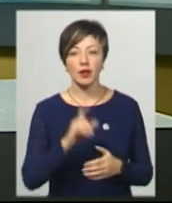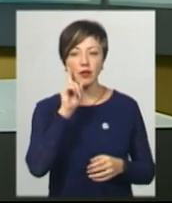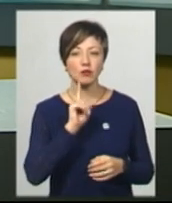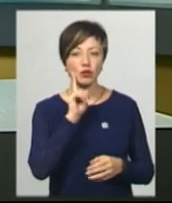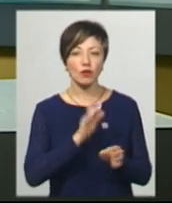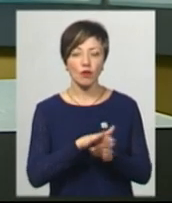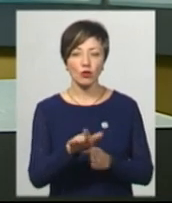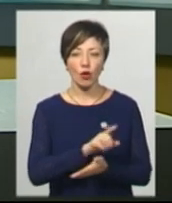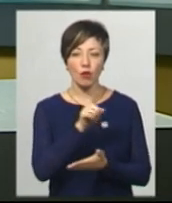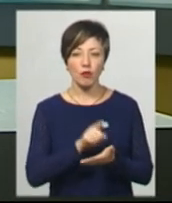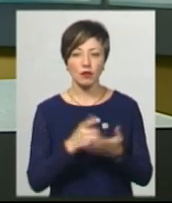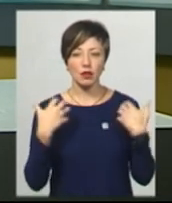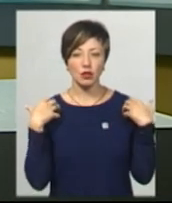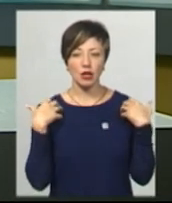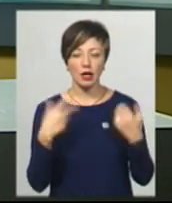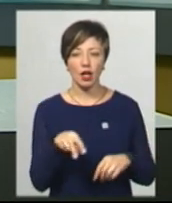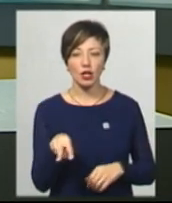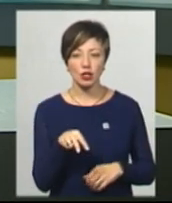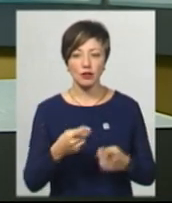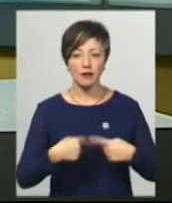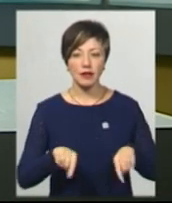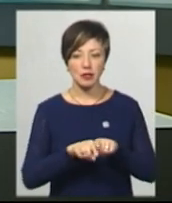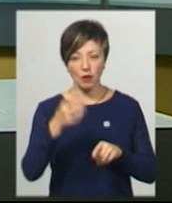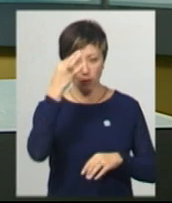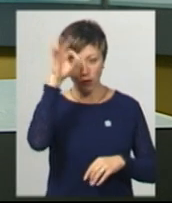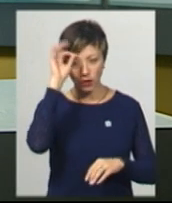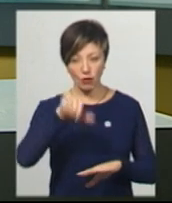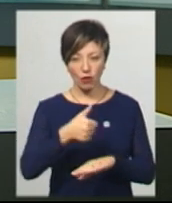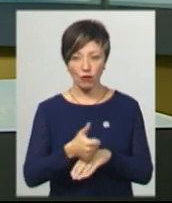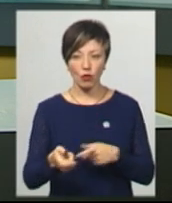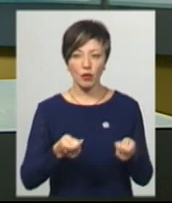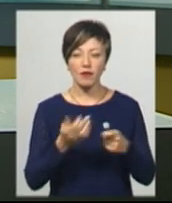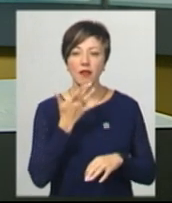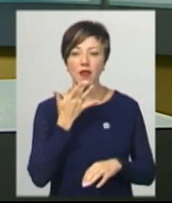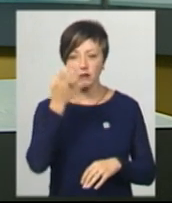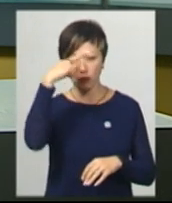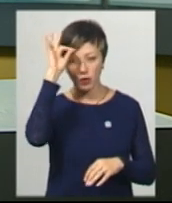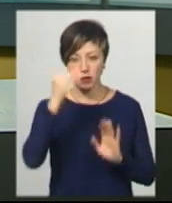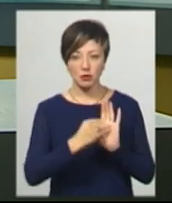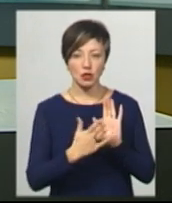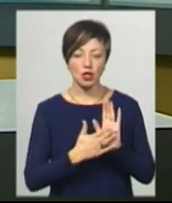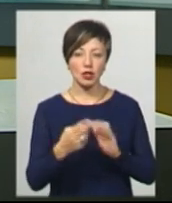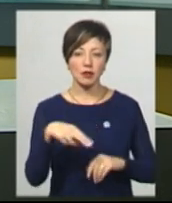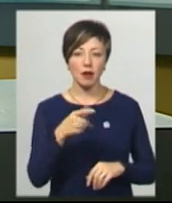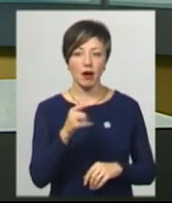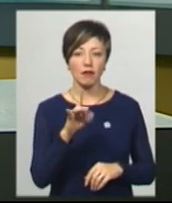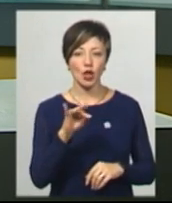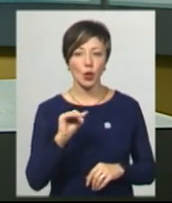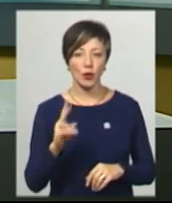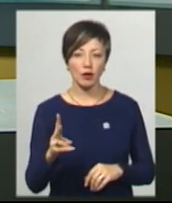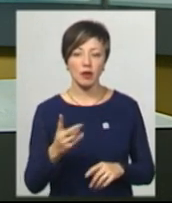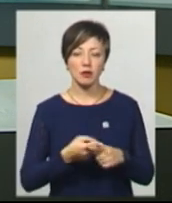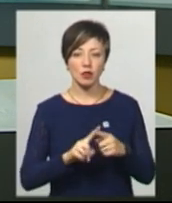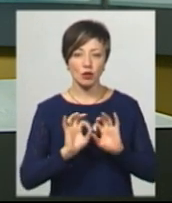Тимчасово виконуючим обов'язки начальника Летичівського відділу поліції Головного управління Нацполіції призначили Дмитра Гаврилюка. Про